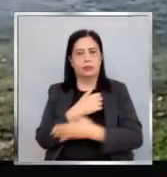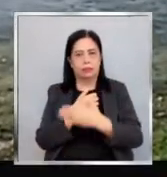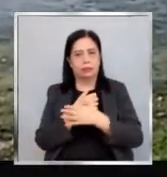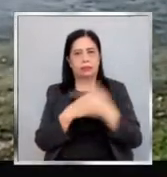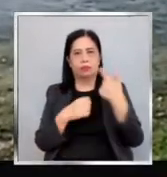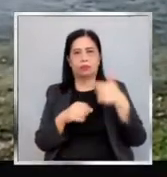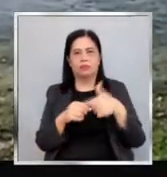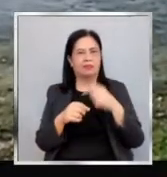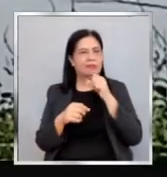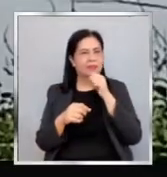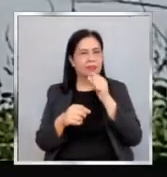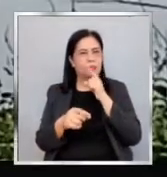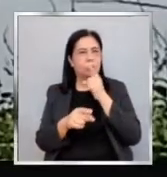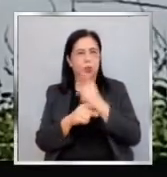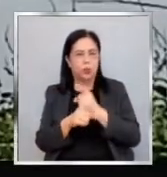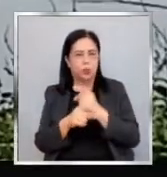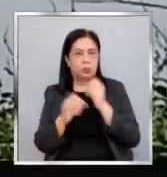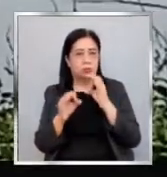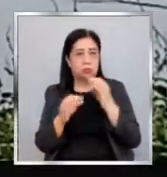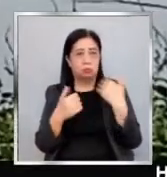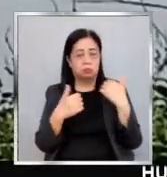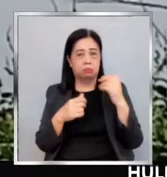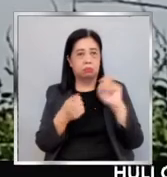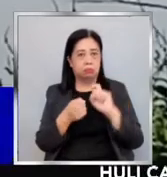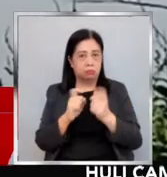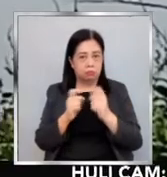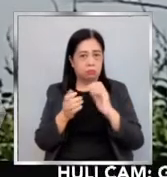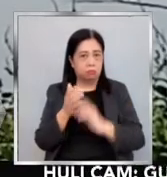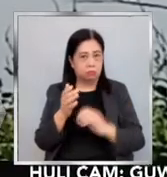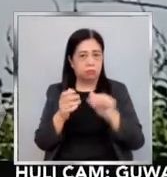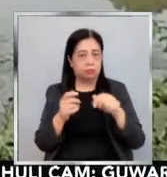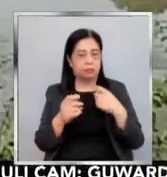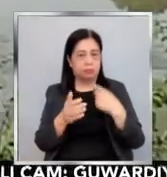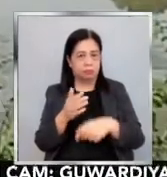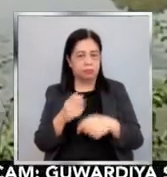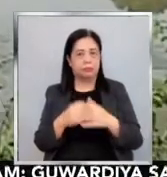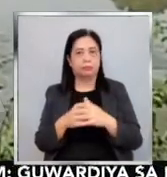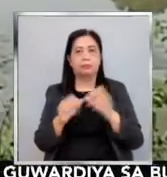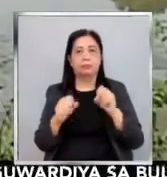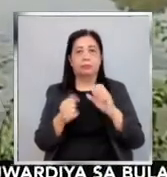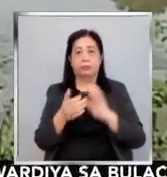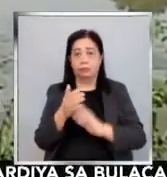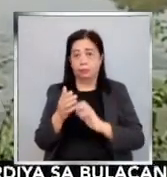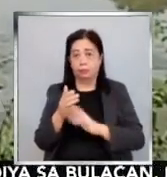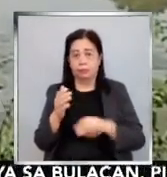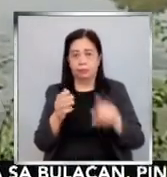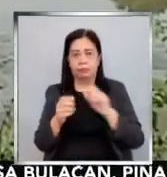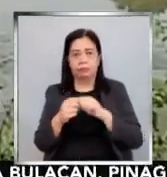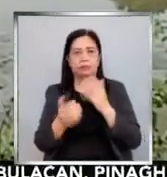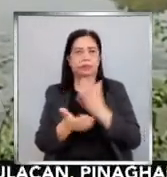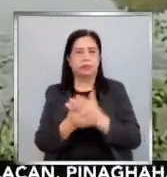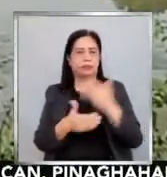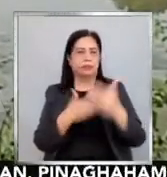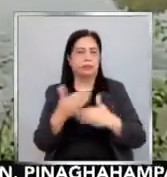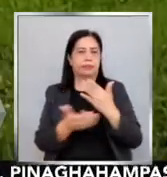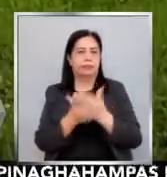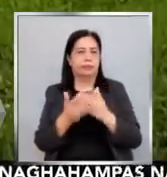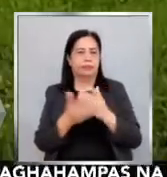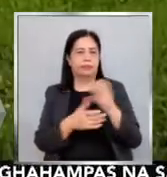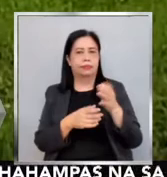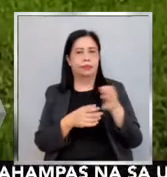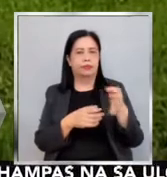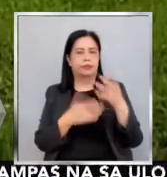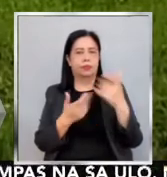pa matiyak kung may paggalaw sa presyo nito. Sa kabila ng posibleng rollback, tigil operasyon muna ang ilang fish ponds sa Baler